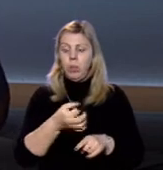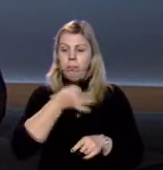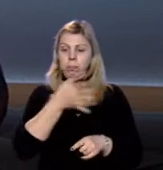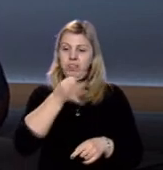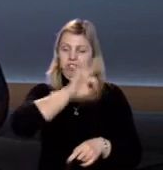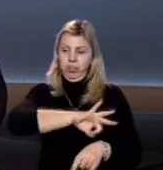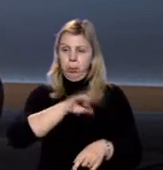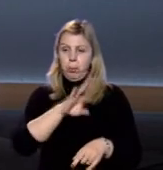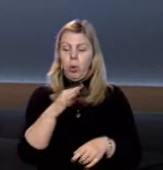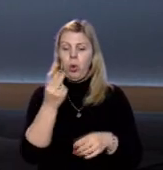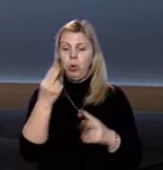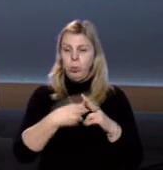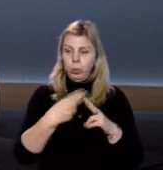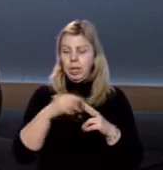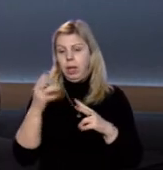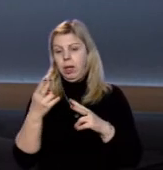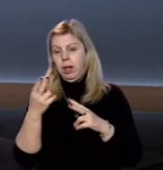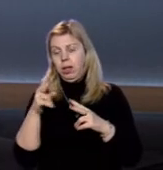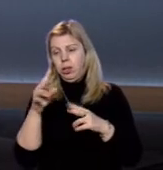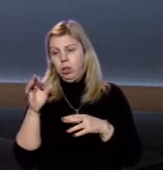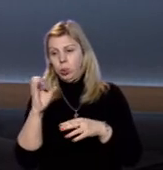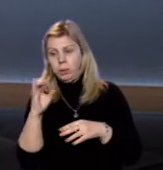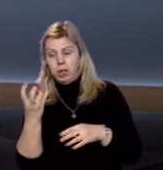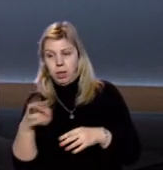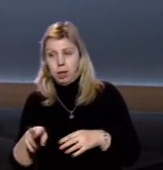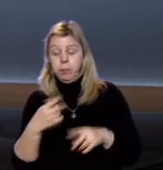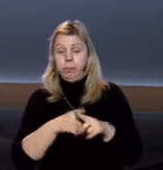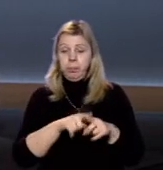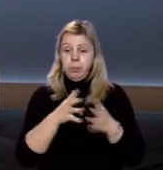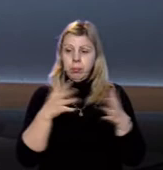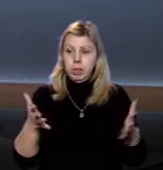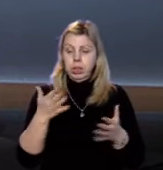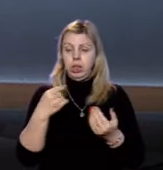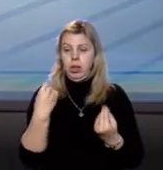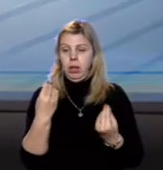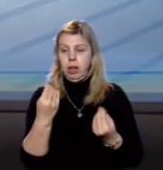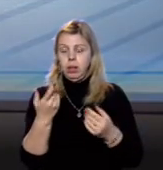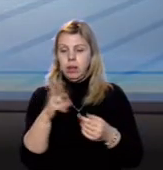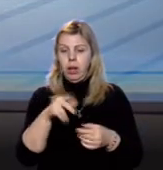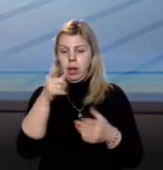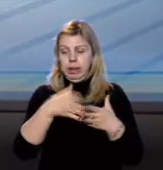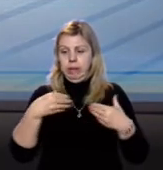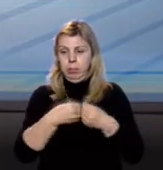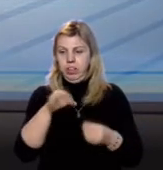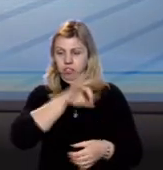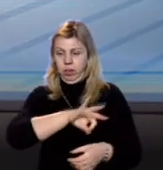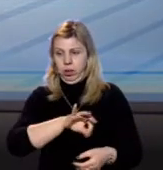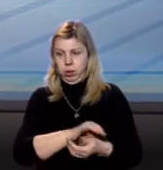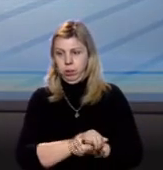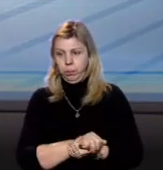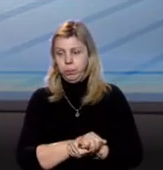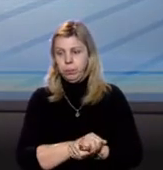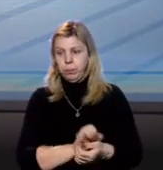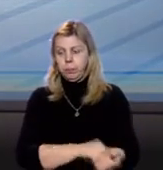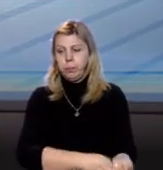вигідно, тобто по розміру субсидії чи пільги. Що більше, те і, звичайно, буде для даної сім'ї вигідніше.